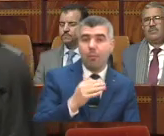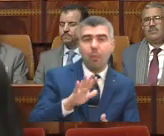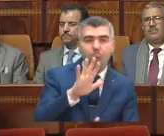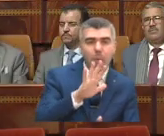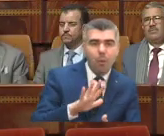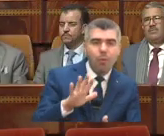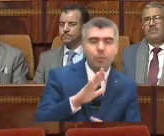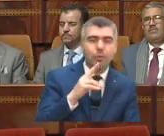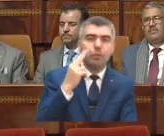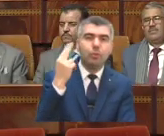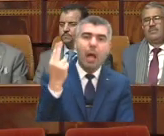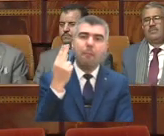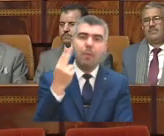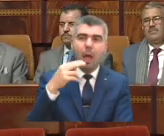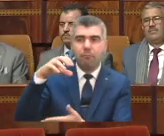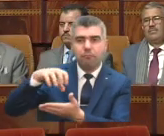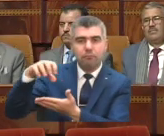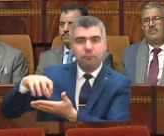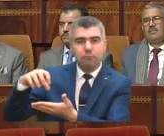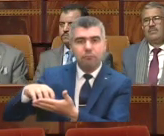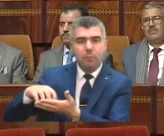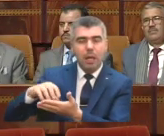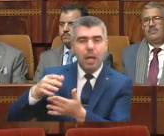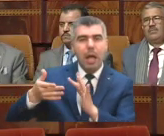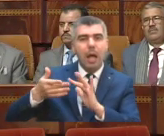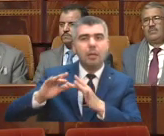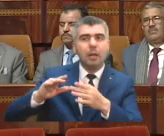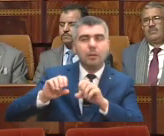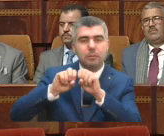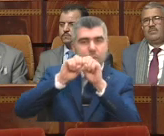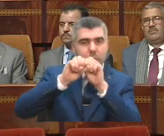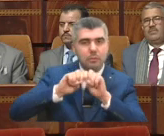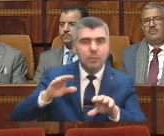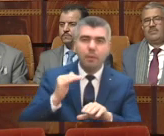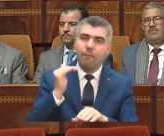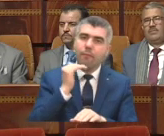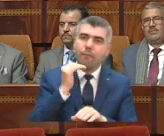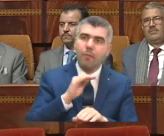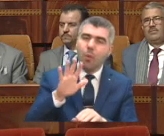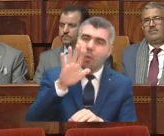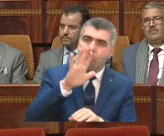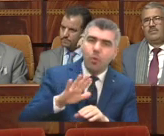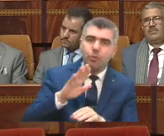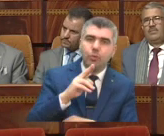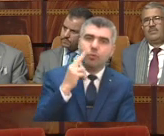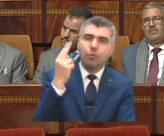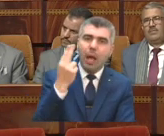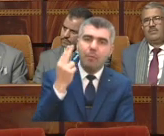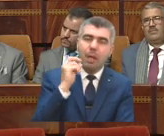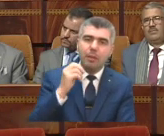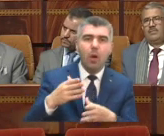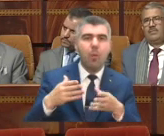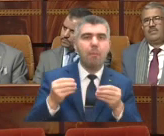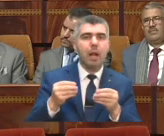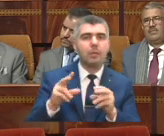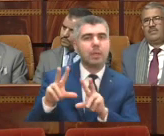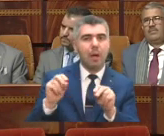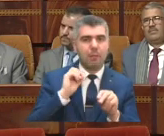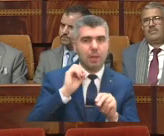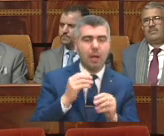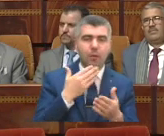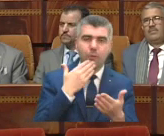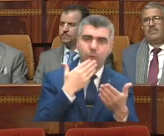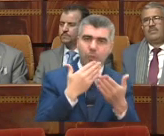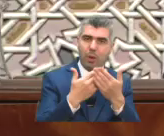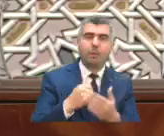الجامعات بشبكه الانترنت بصبيب فائق السرعه على غرار جميع كليه جامعه القاضي عياد في مراكش. وشكرا.